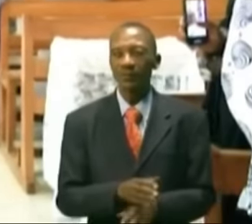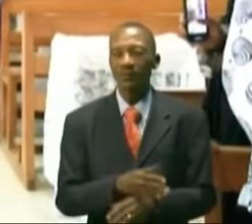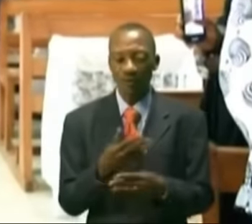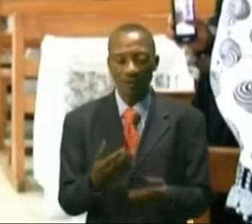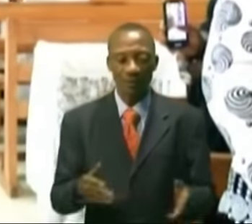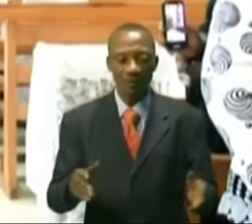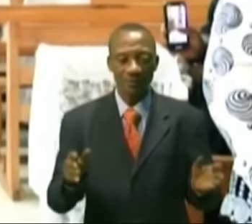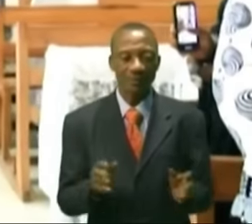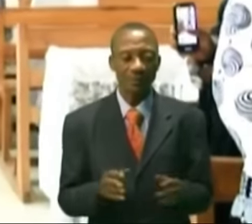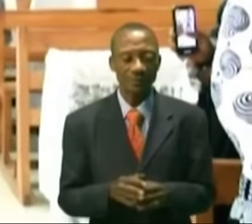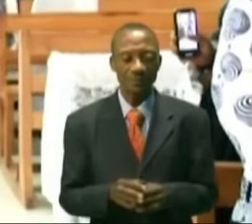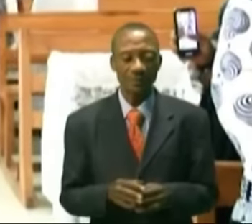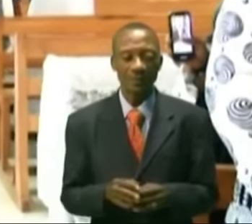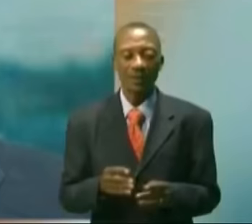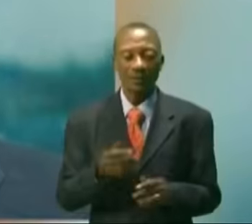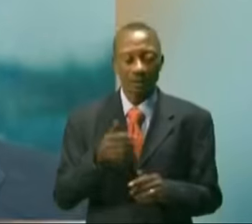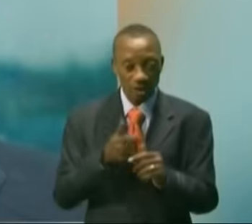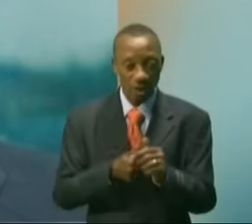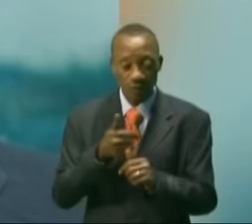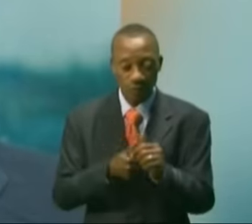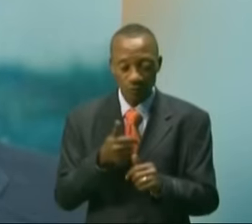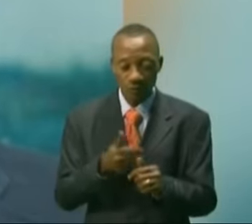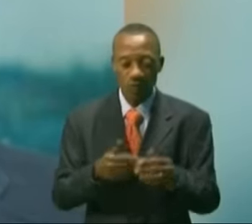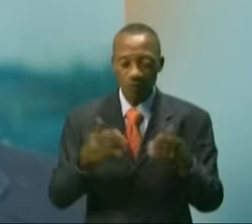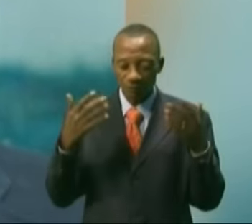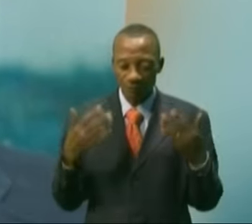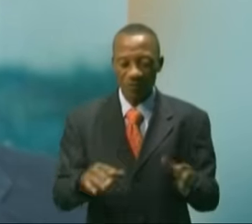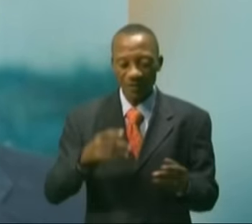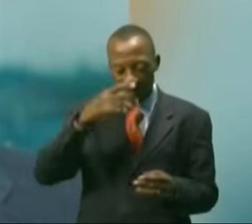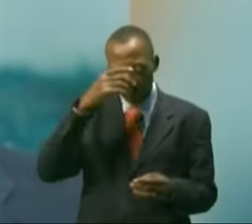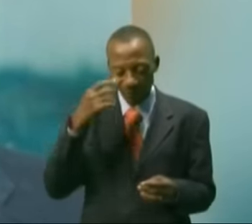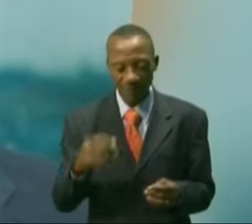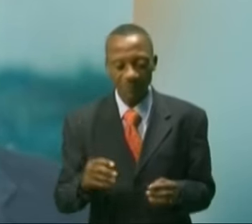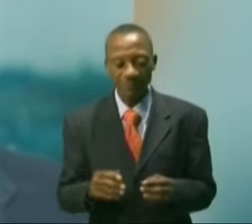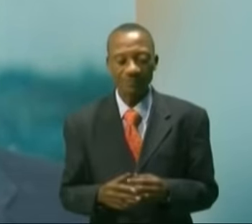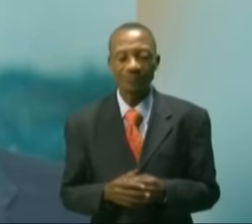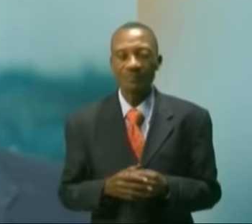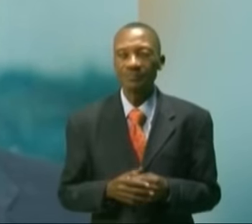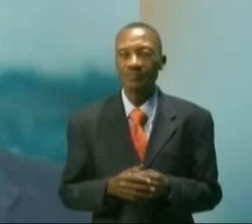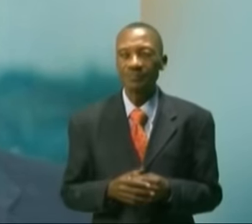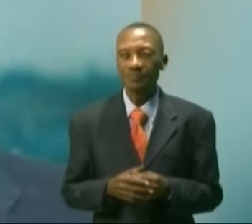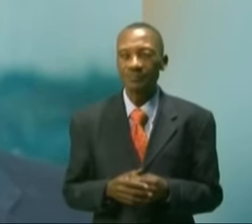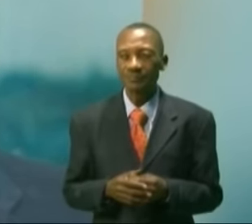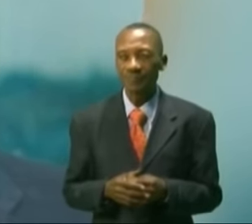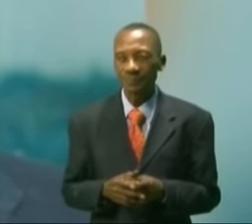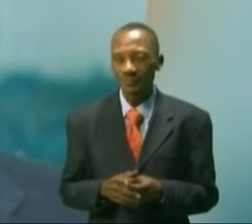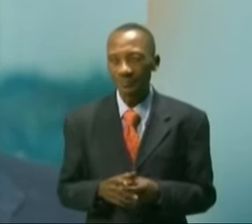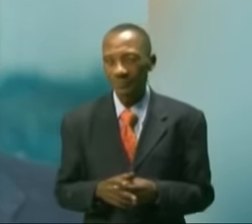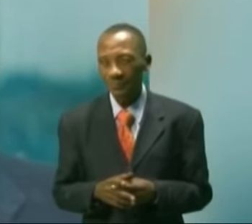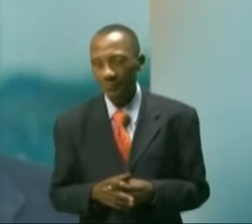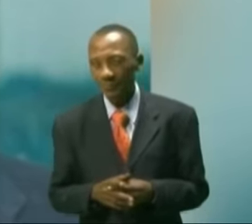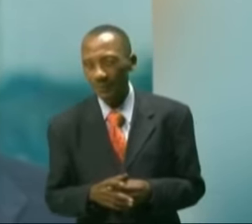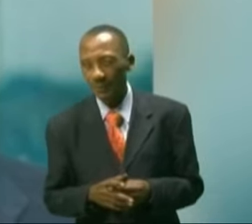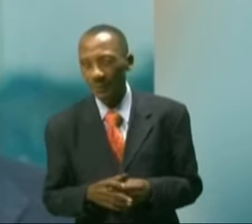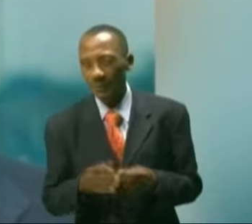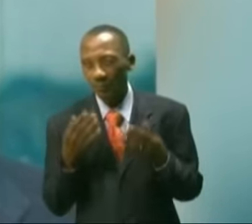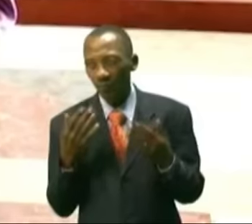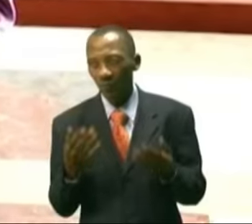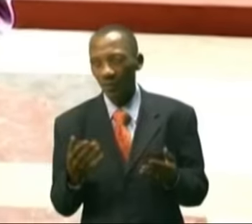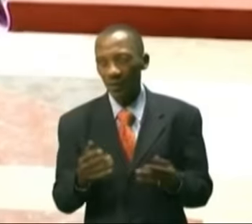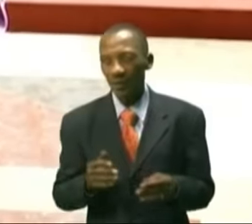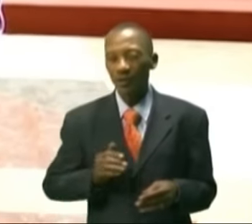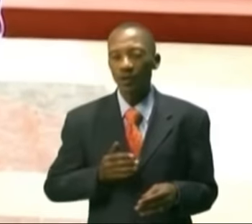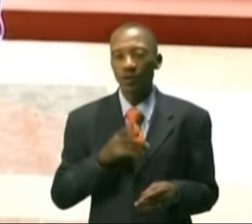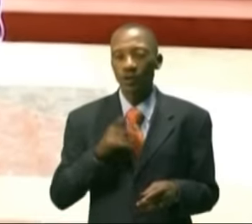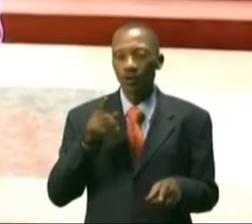À chaque jour suffit sa peine. Raymond Marie Lelo Poitimoussong, c'est lui que l'on appelait affectueusement Papa Sango,